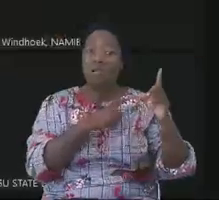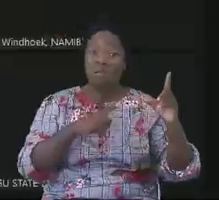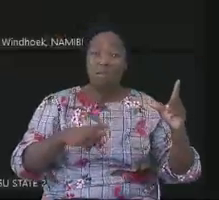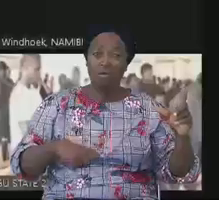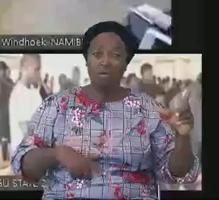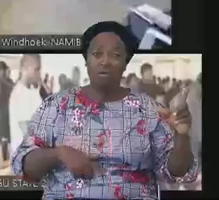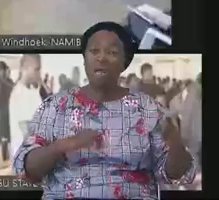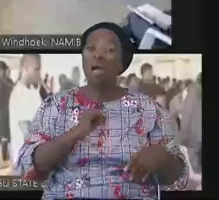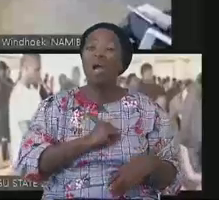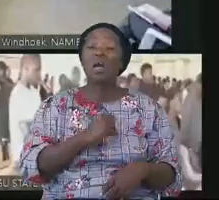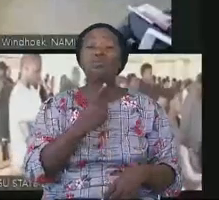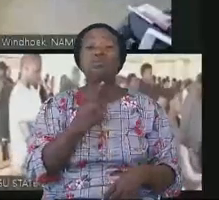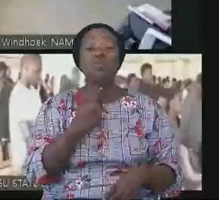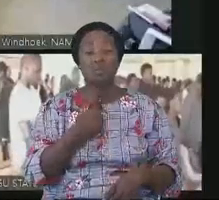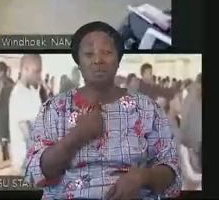Seigneur, j'ai soif.